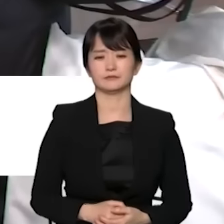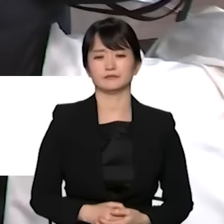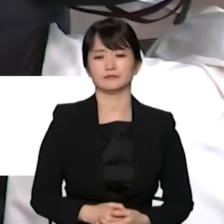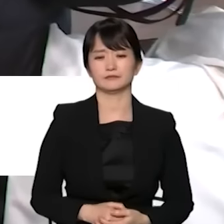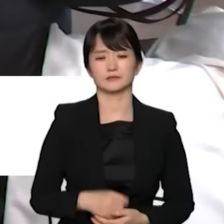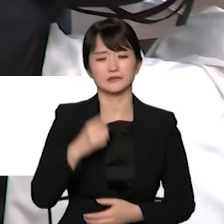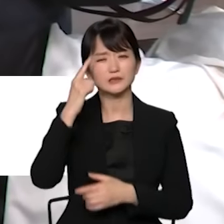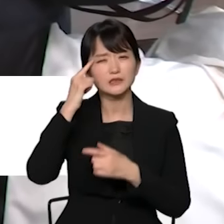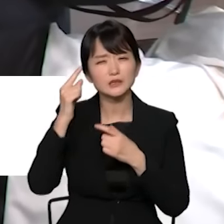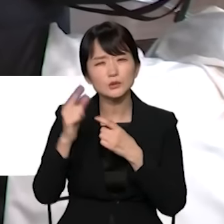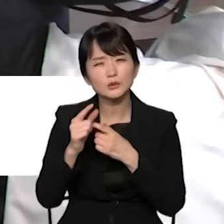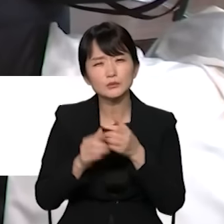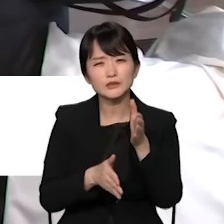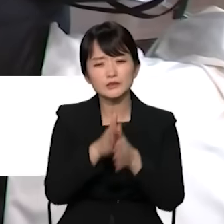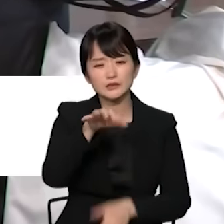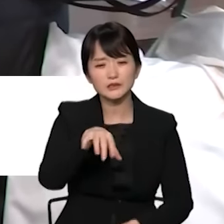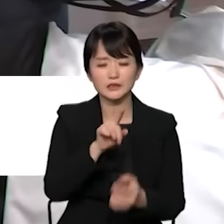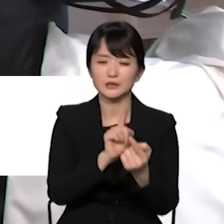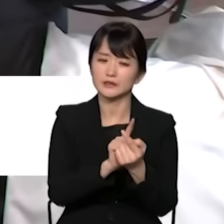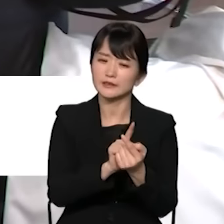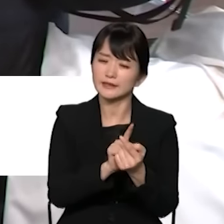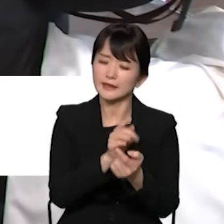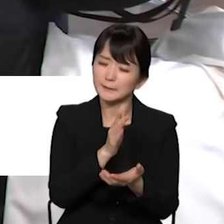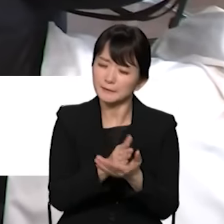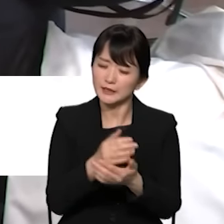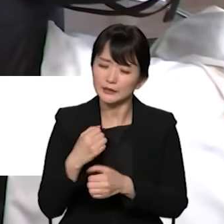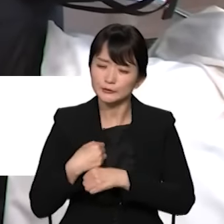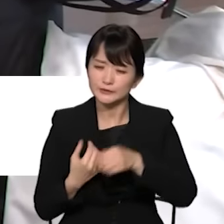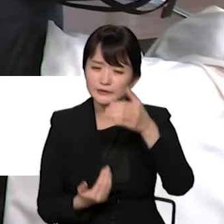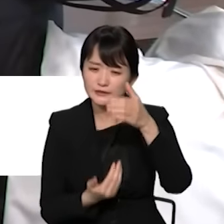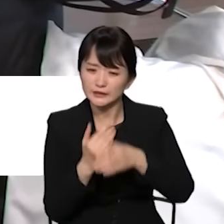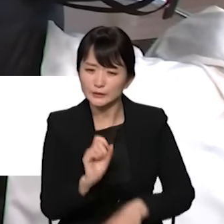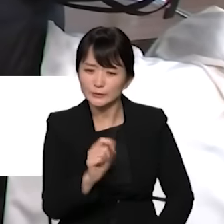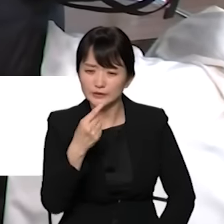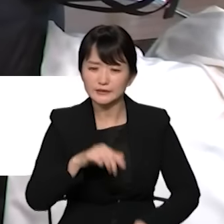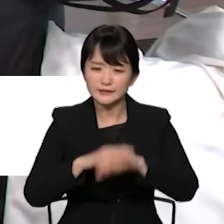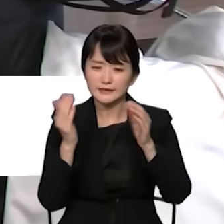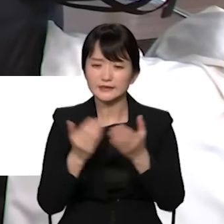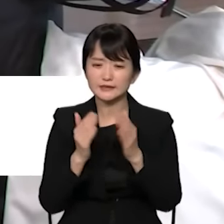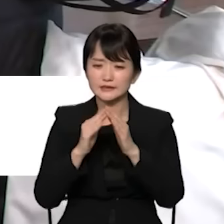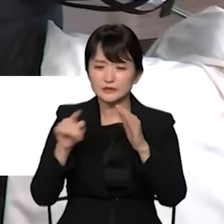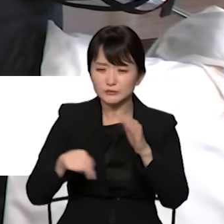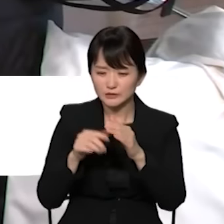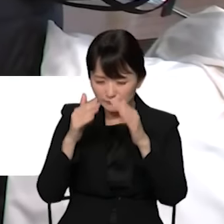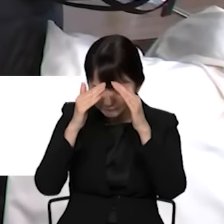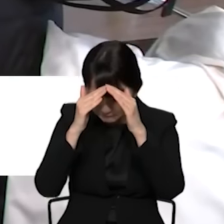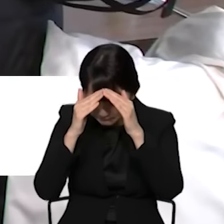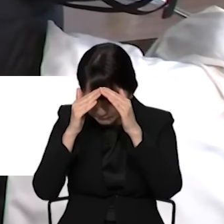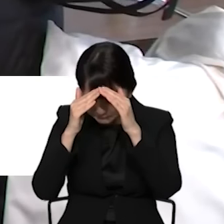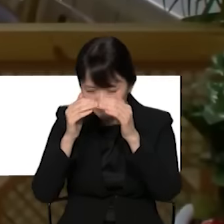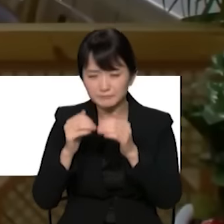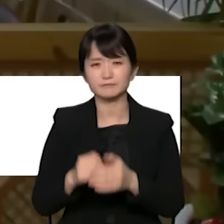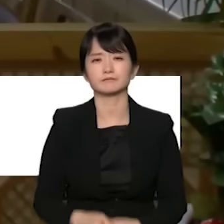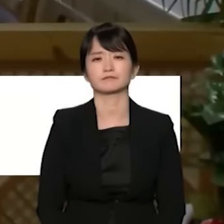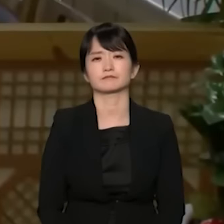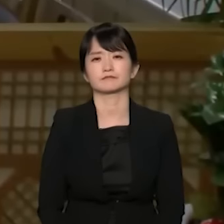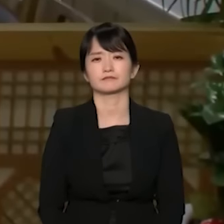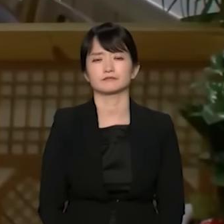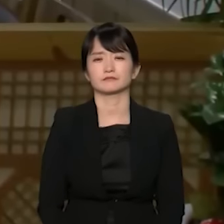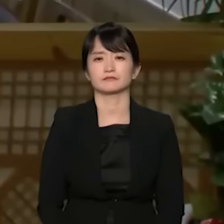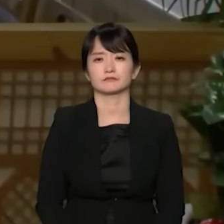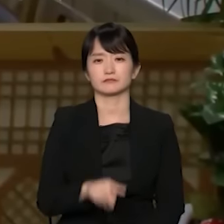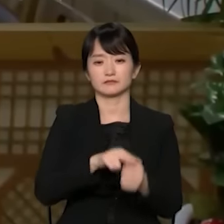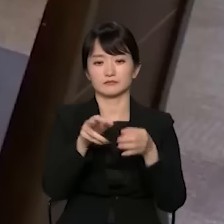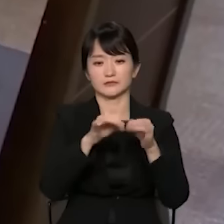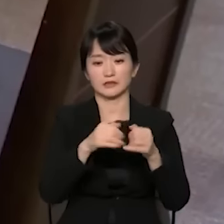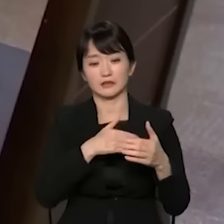하잖아요. 이제 시내에서 만나는 건 계엄 사태 때문에 다들 집에서 가만히 있기를 바라죠.